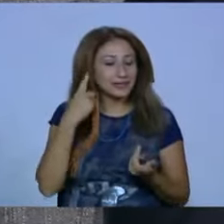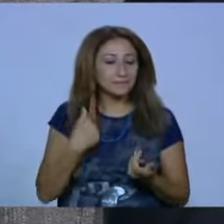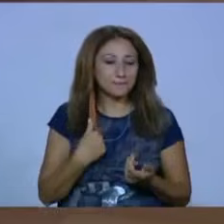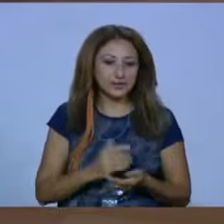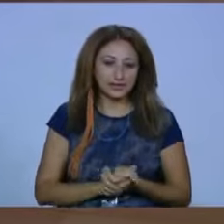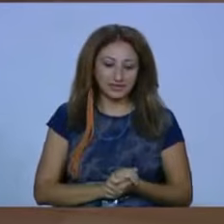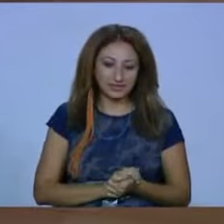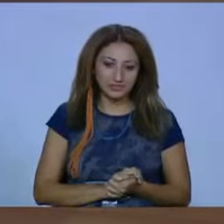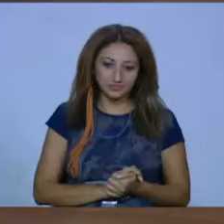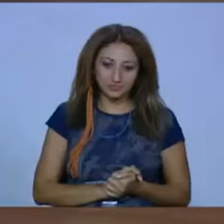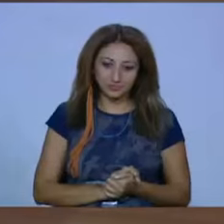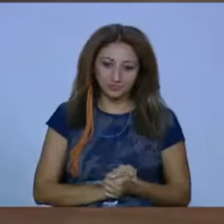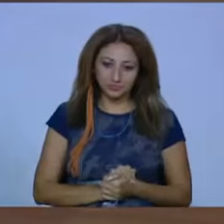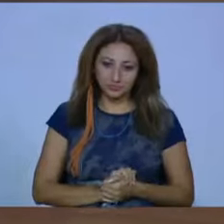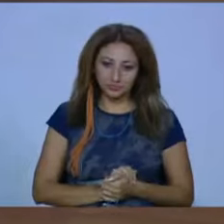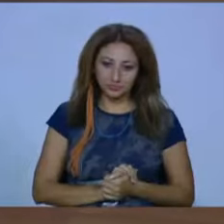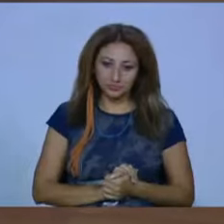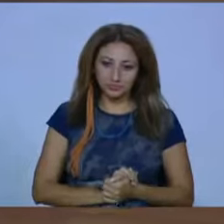قول يا صلاة الزين كده